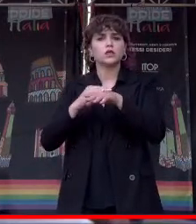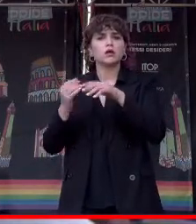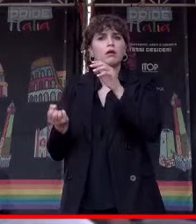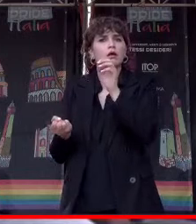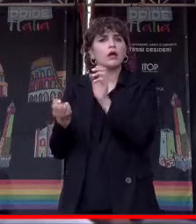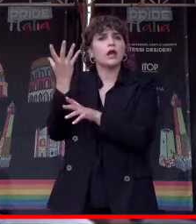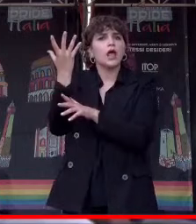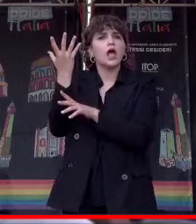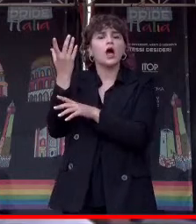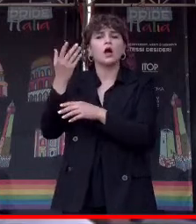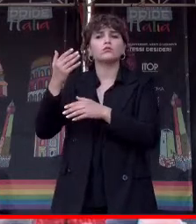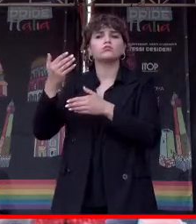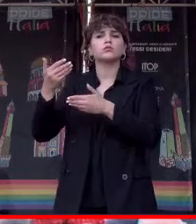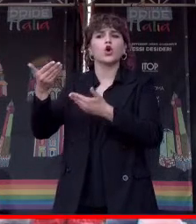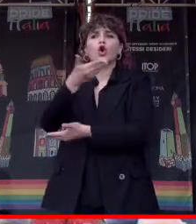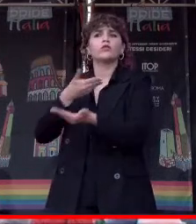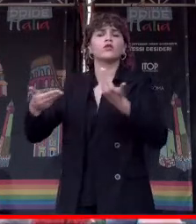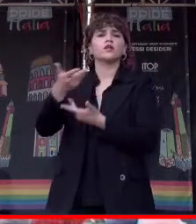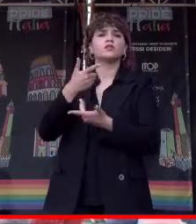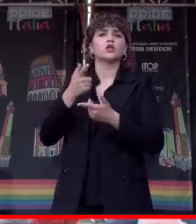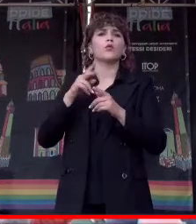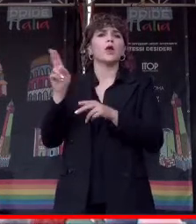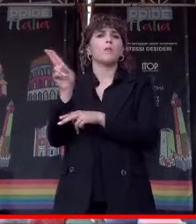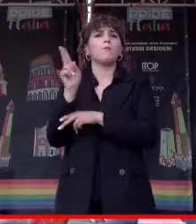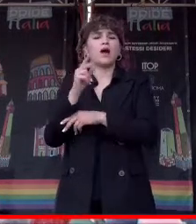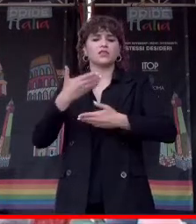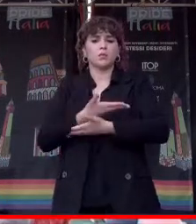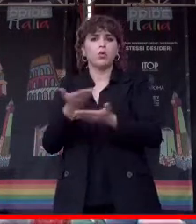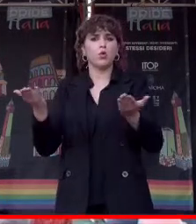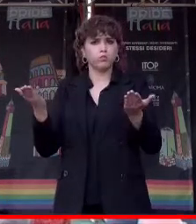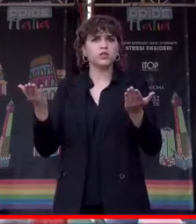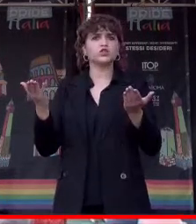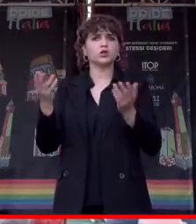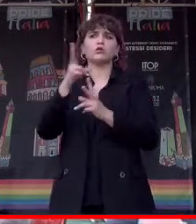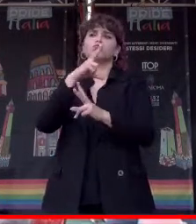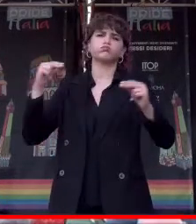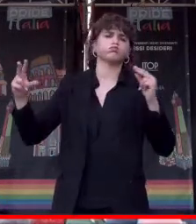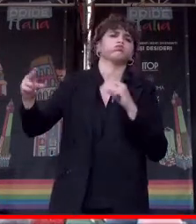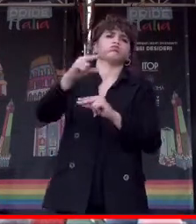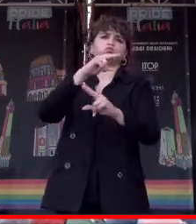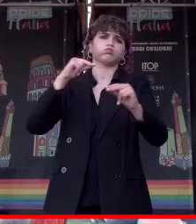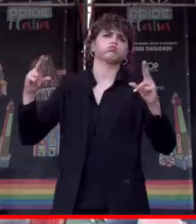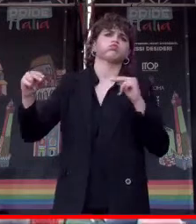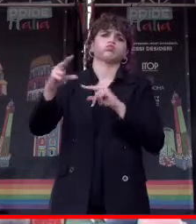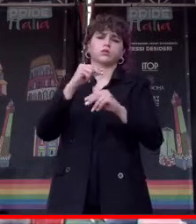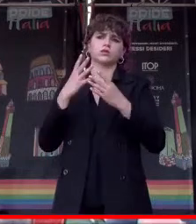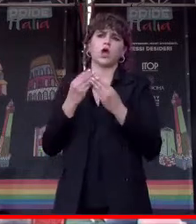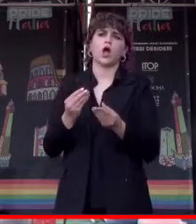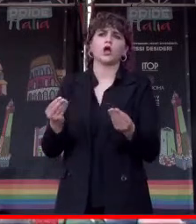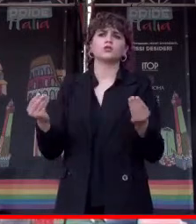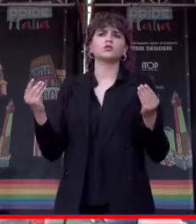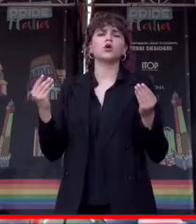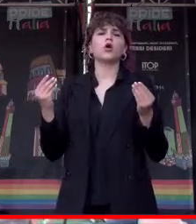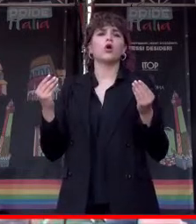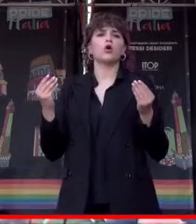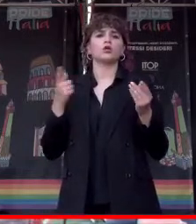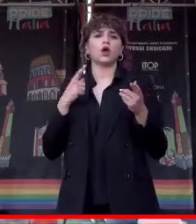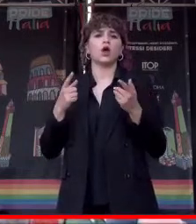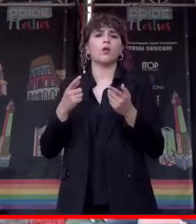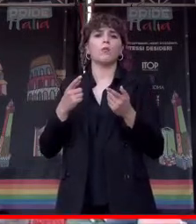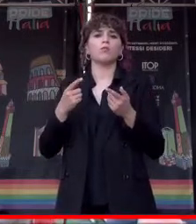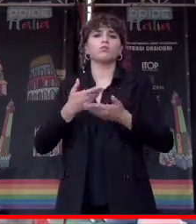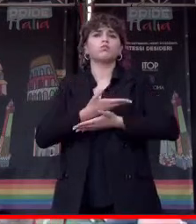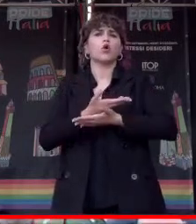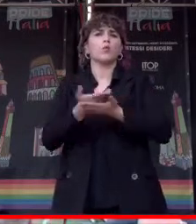dei bagni pubblici di cui tanto si parla, ne abbiamo sentito parlare di recente in una pubblicazione fantastica che è stata fatta che è